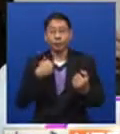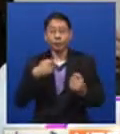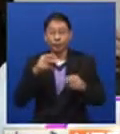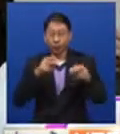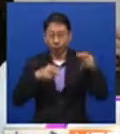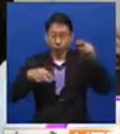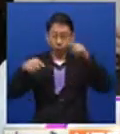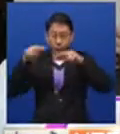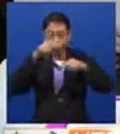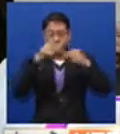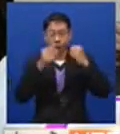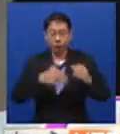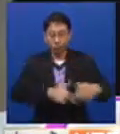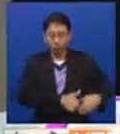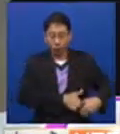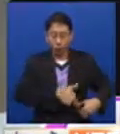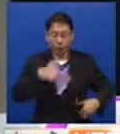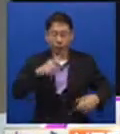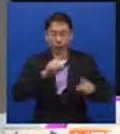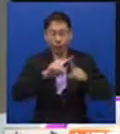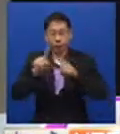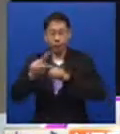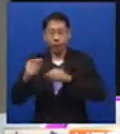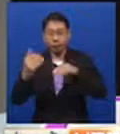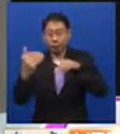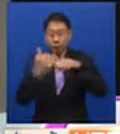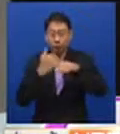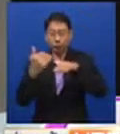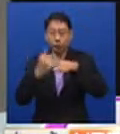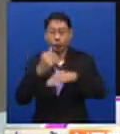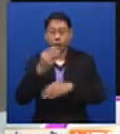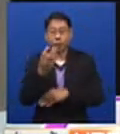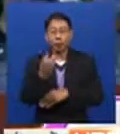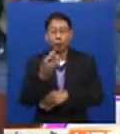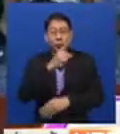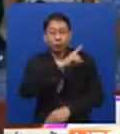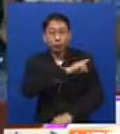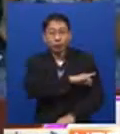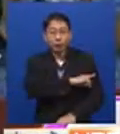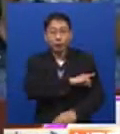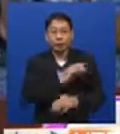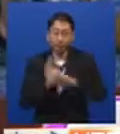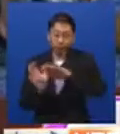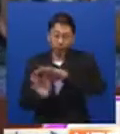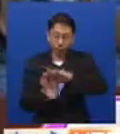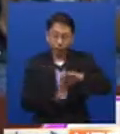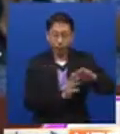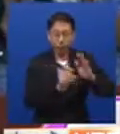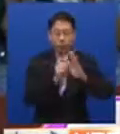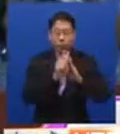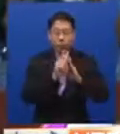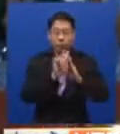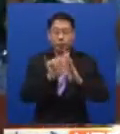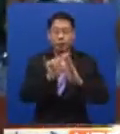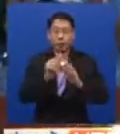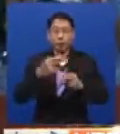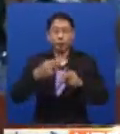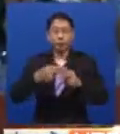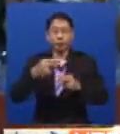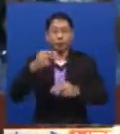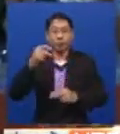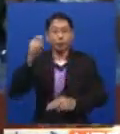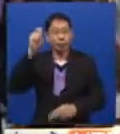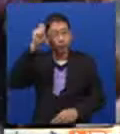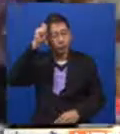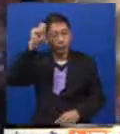อาวุธแล้วก็สิ่งต้องห้ามด้วยบริเวณถนนข้าวสารปีนี้ค่ะส่วนที่จังหวัดพระนครศรีอยุธยานายอภิชาติโต